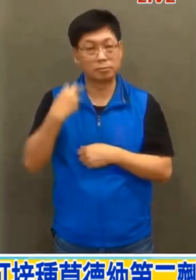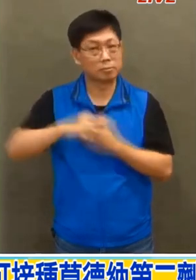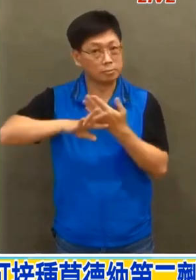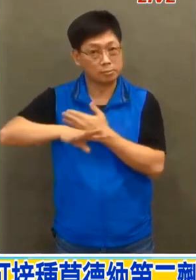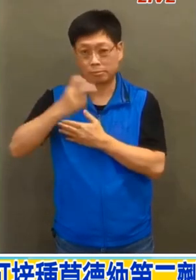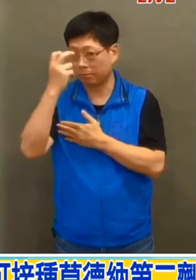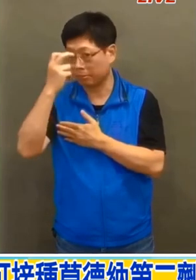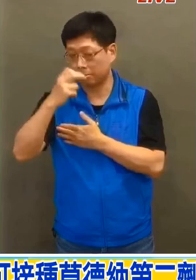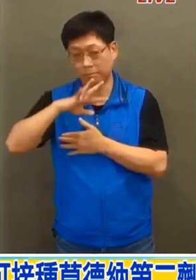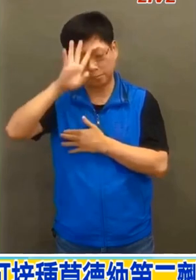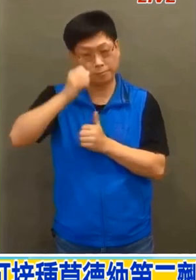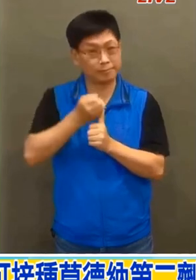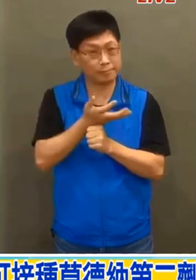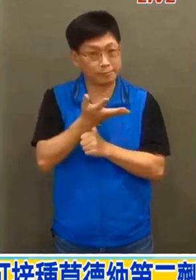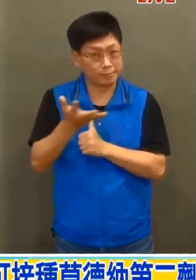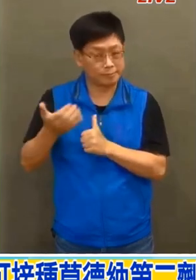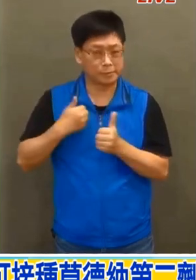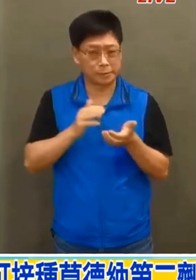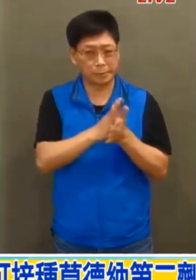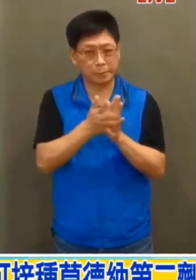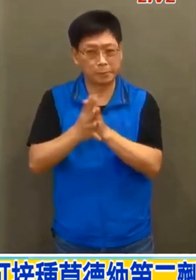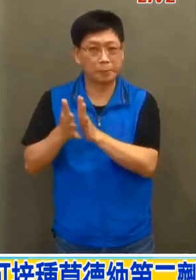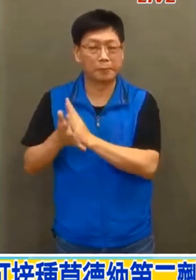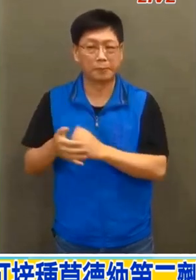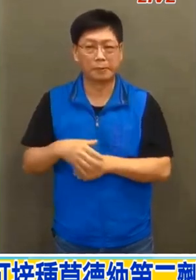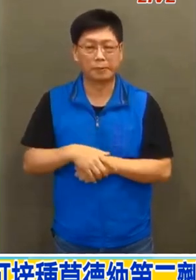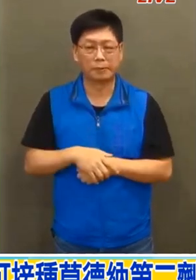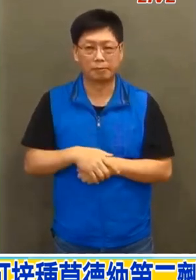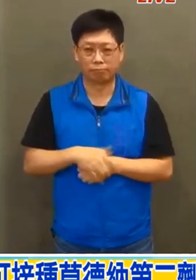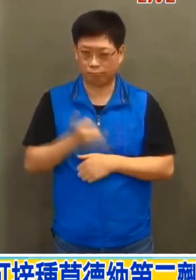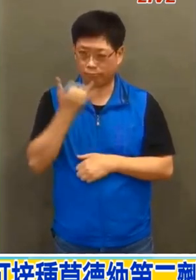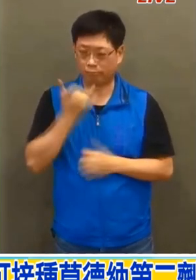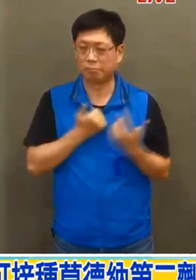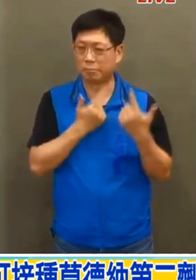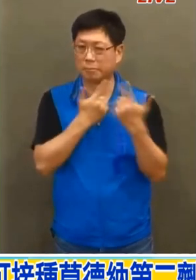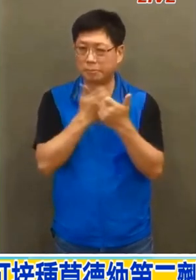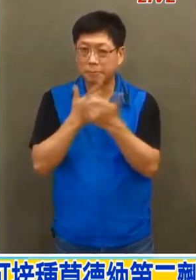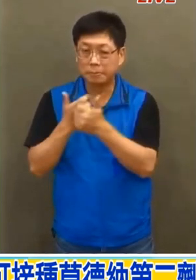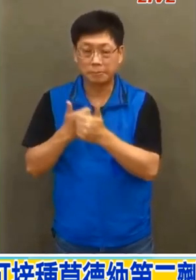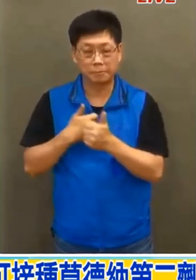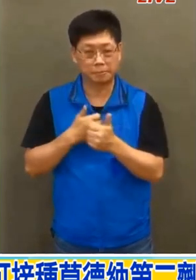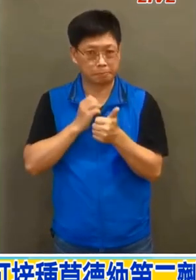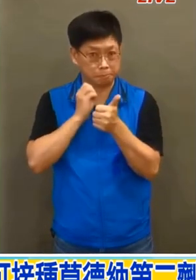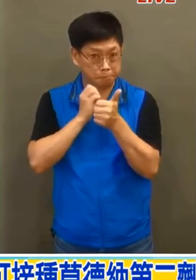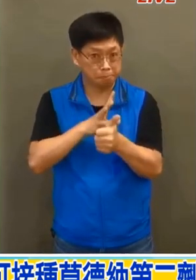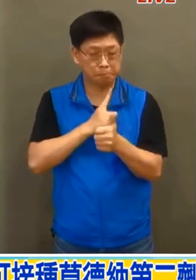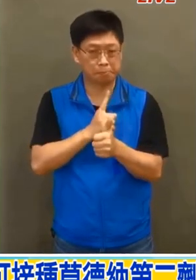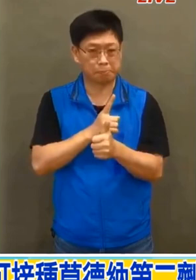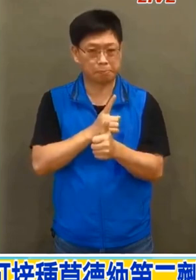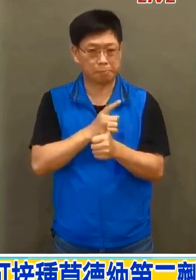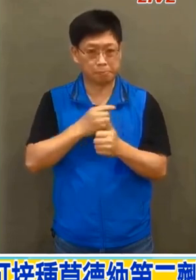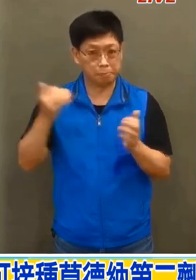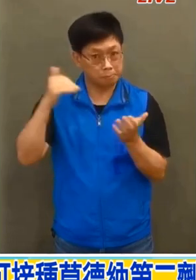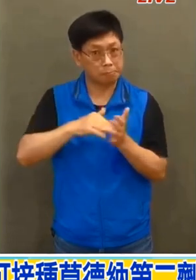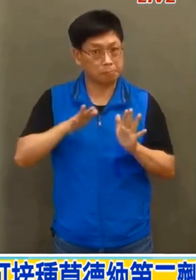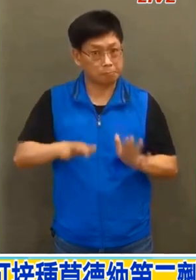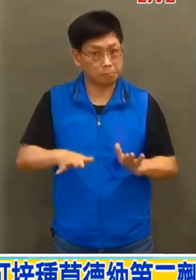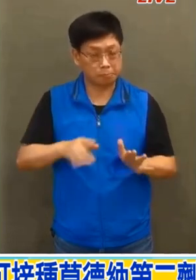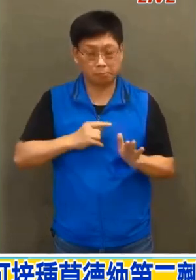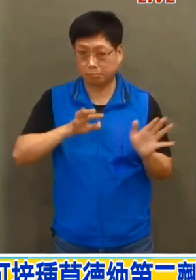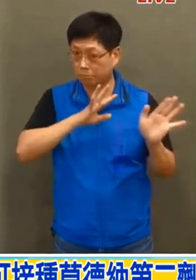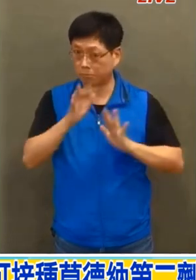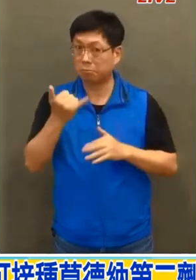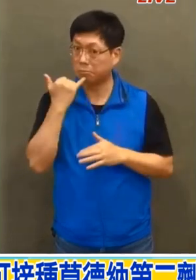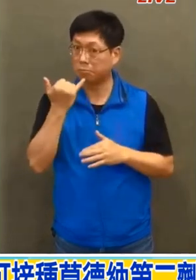整个疫情在整个变化里面随时提醒到底现阶段的状况是